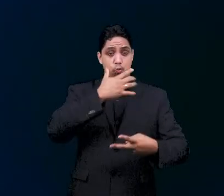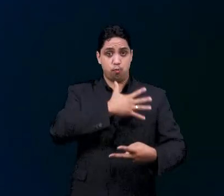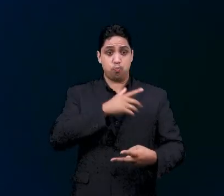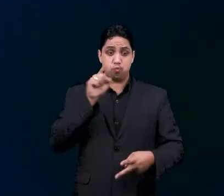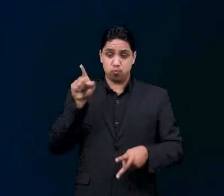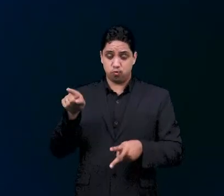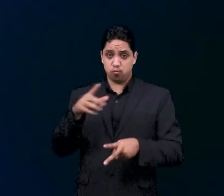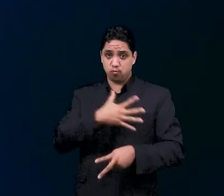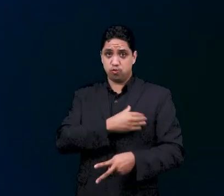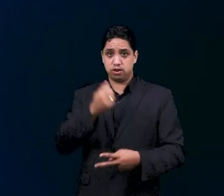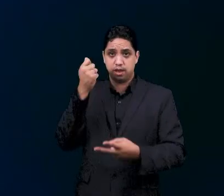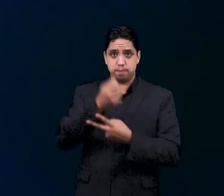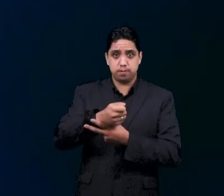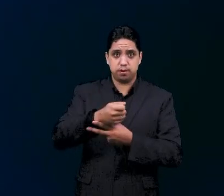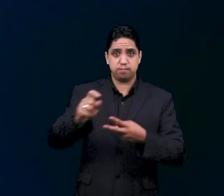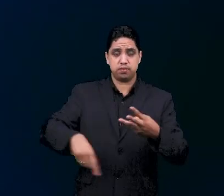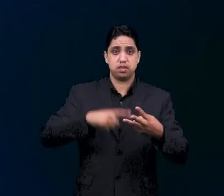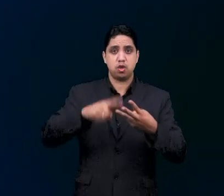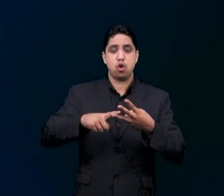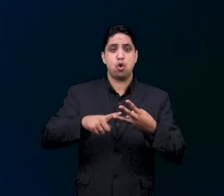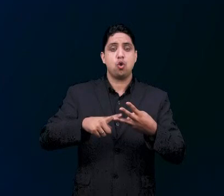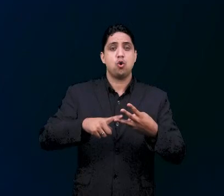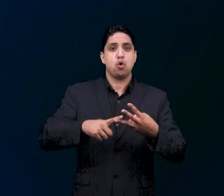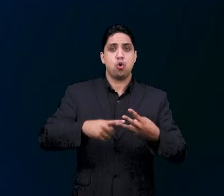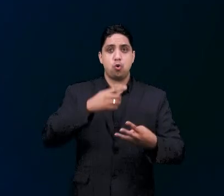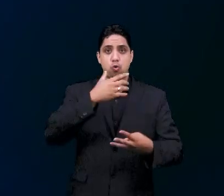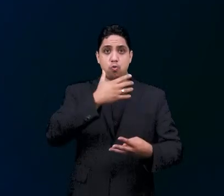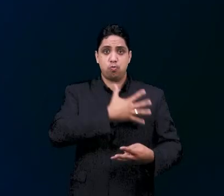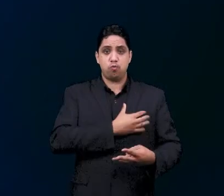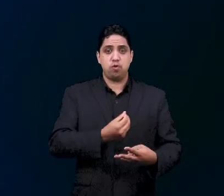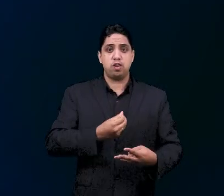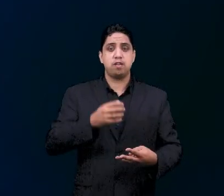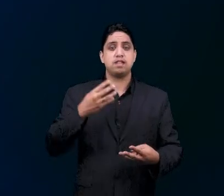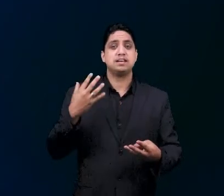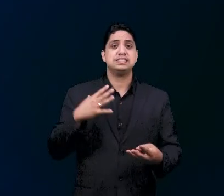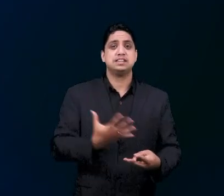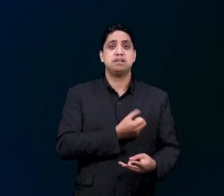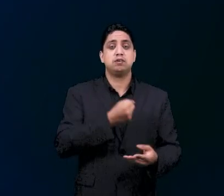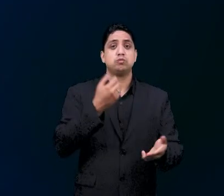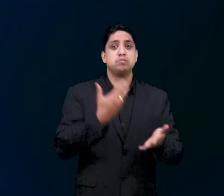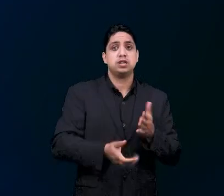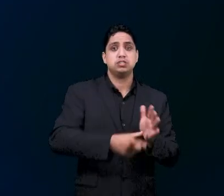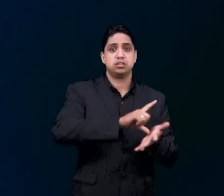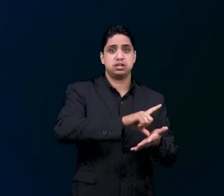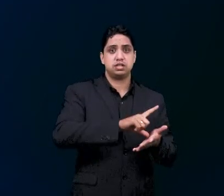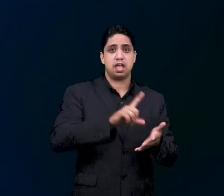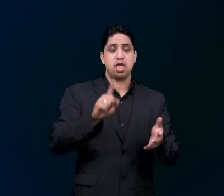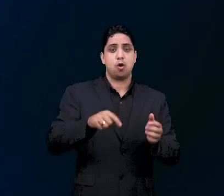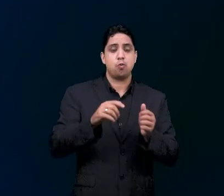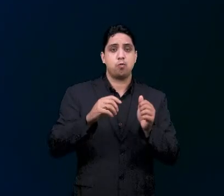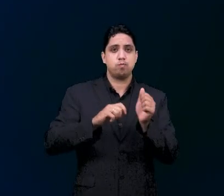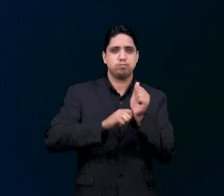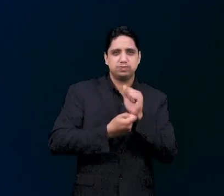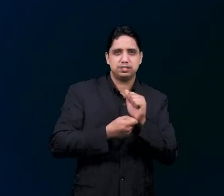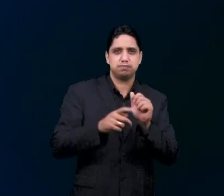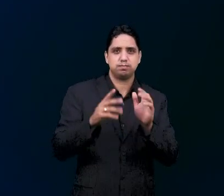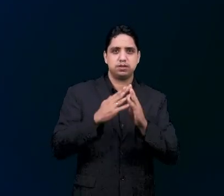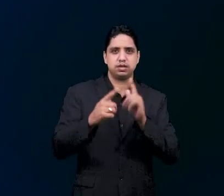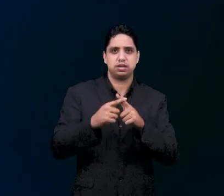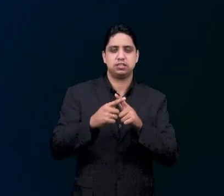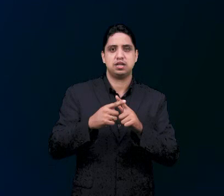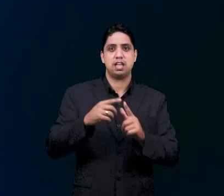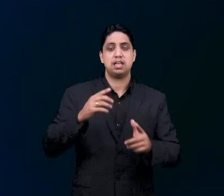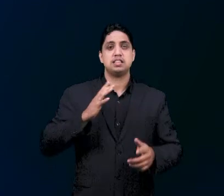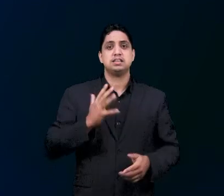le fils de l'homme est venu sauver ce qui avait été perdu, garde un mystère pour l'Église. Premièrement,